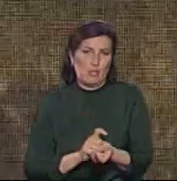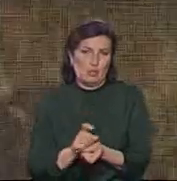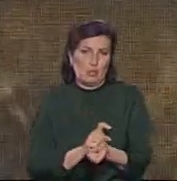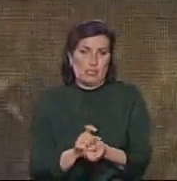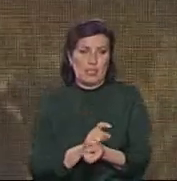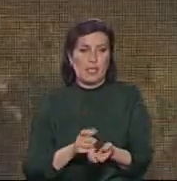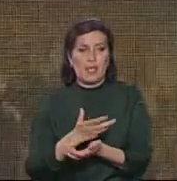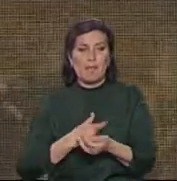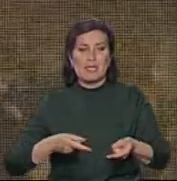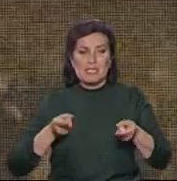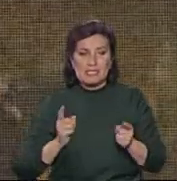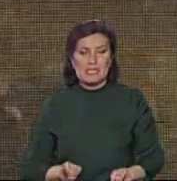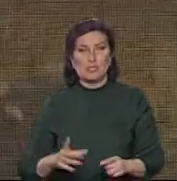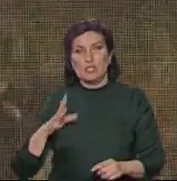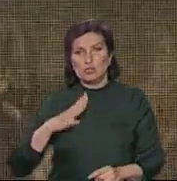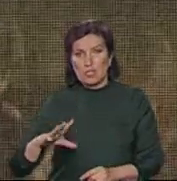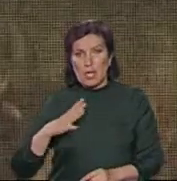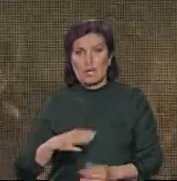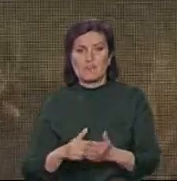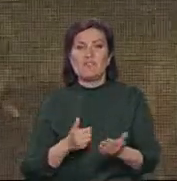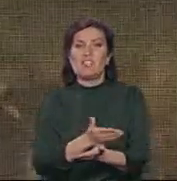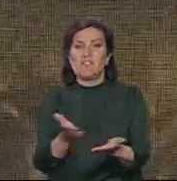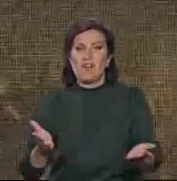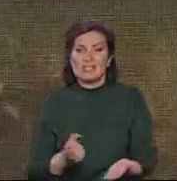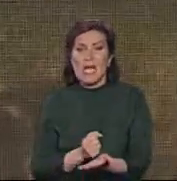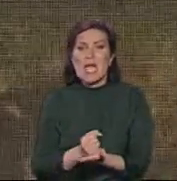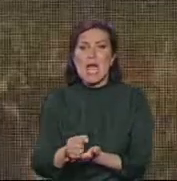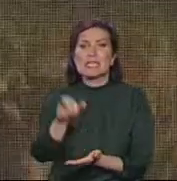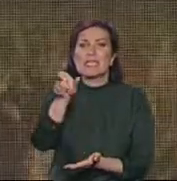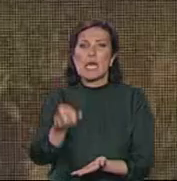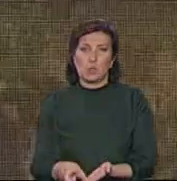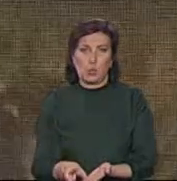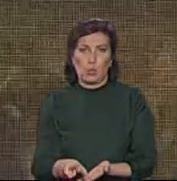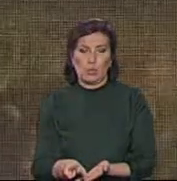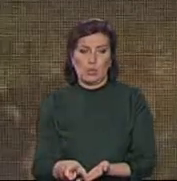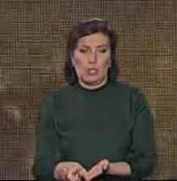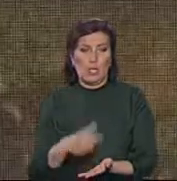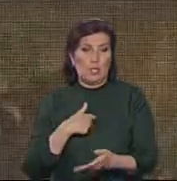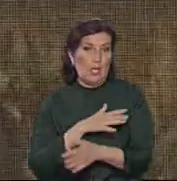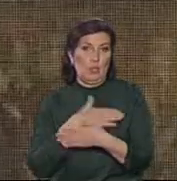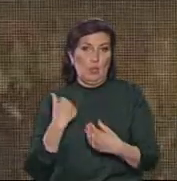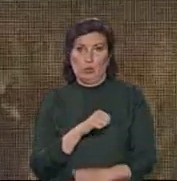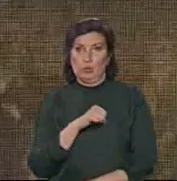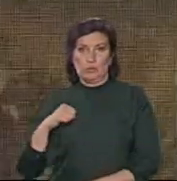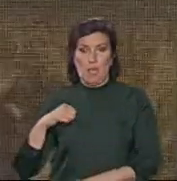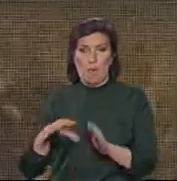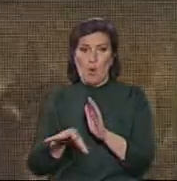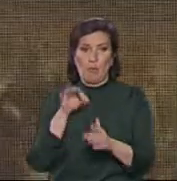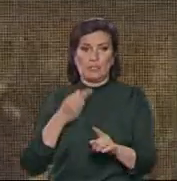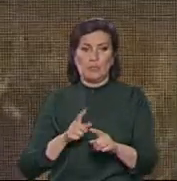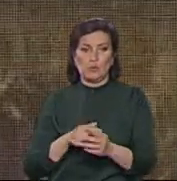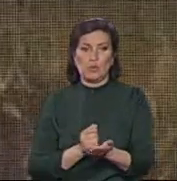Ми дійсно чекаємо від вас кандидатуру. Я не хочу сам обирати